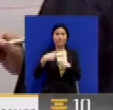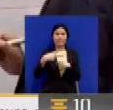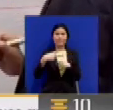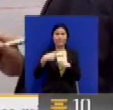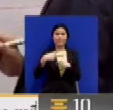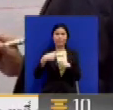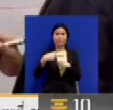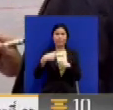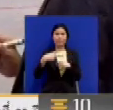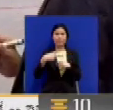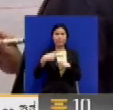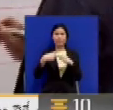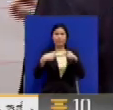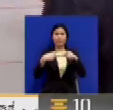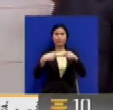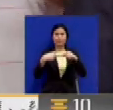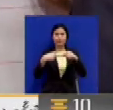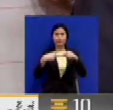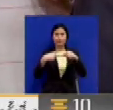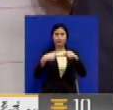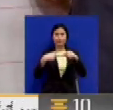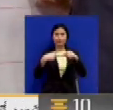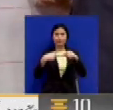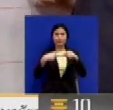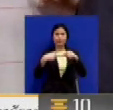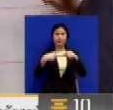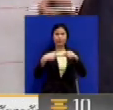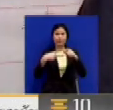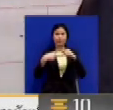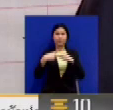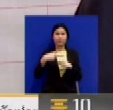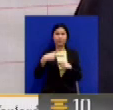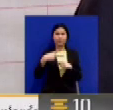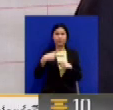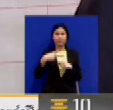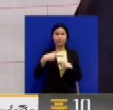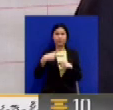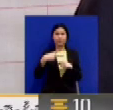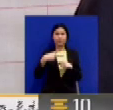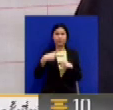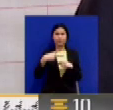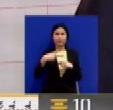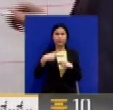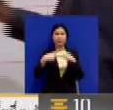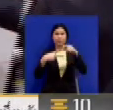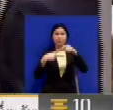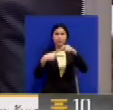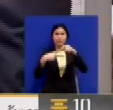ไห ม แต่ว่ามันก็ยังไม่ดีไม่ดูดีอยู่ดีแหละเพราะบางครั้งมีเงื่อนไขบอกว่าพอได้แล้ว